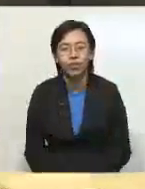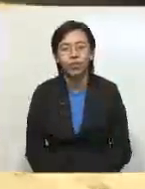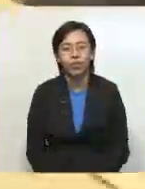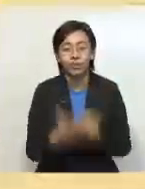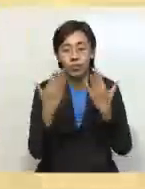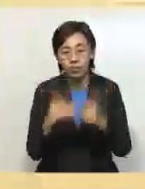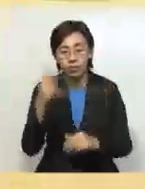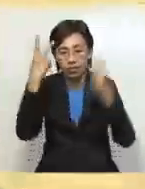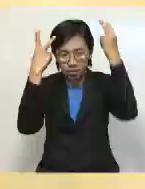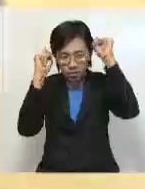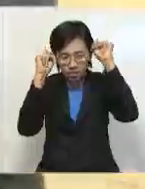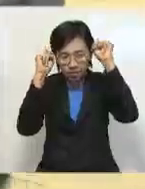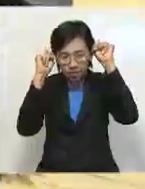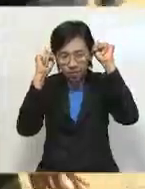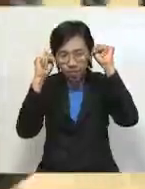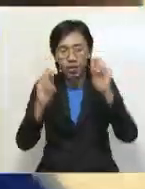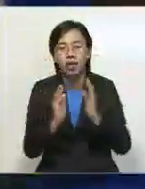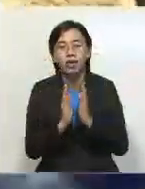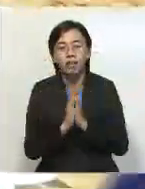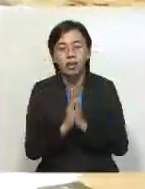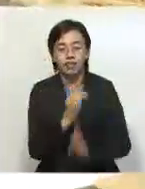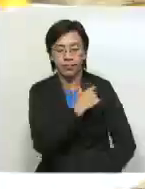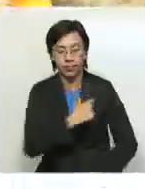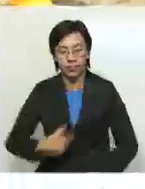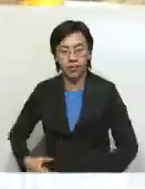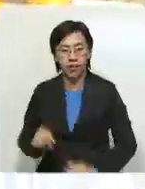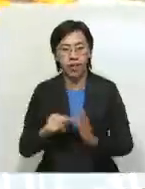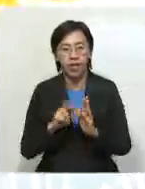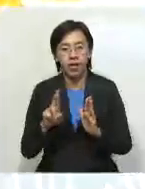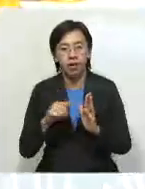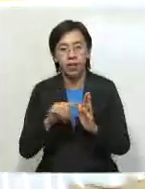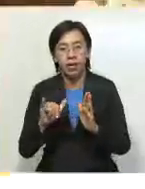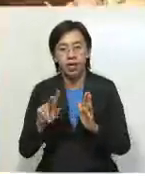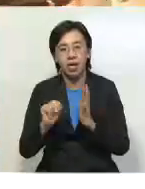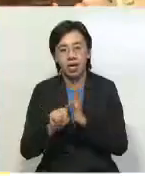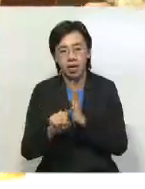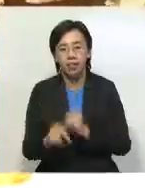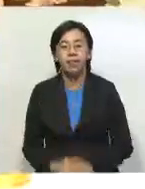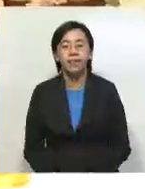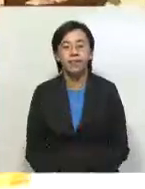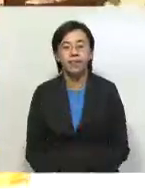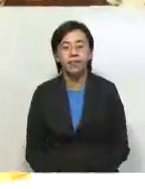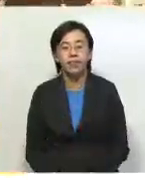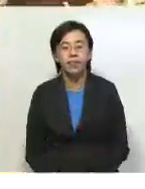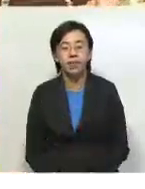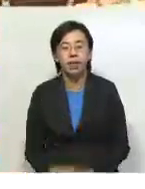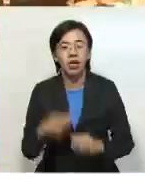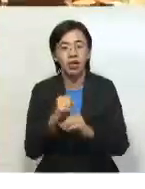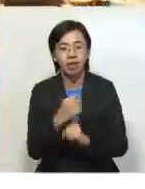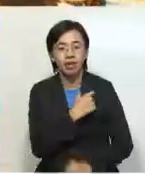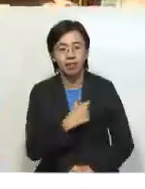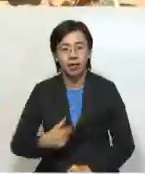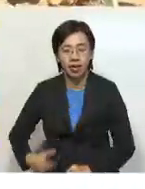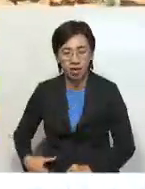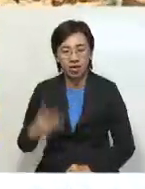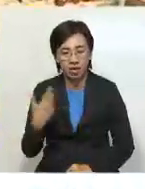จากนั้นนายกรัฐมนตรีสักการะสมเด็จพระนารายณ์มหาราชณพระที่นั่งดุสิตสวรรค์ธัญญมหาปราสาทพระนารายณราชนิเว